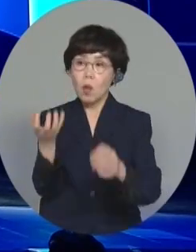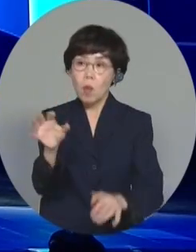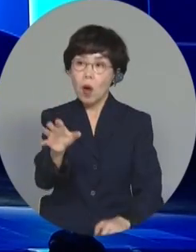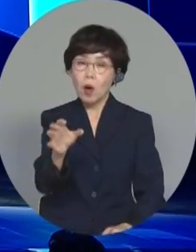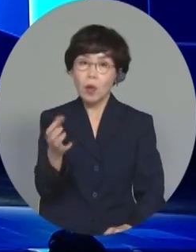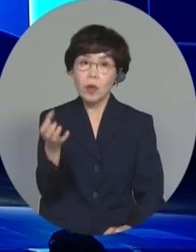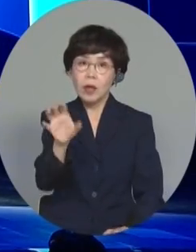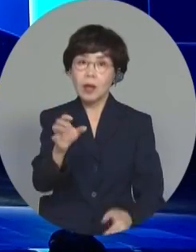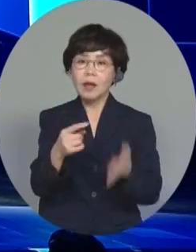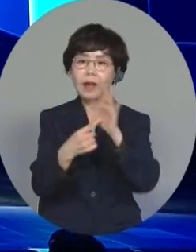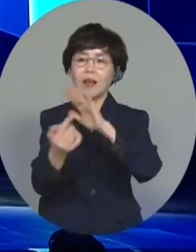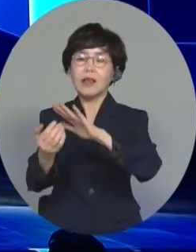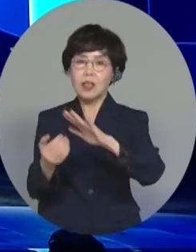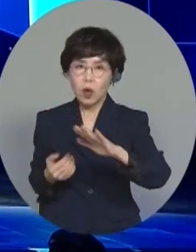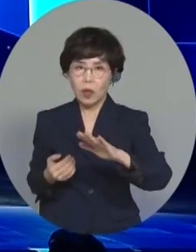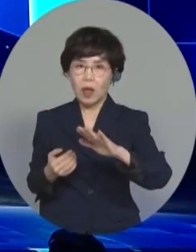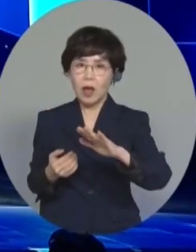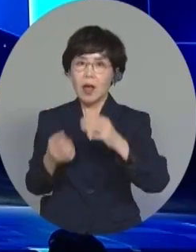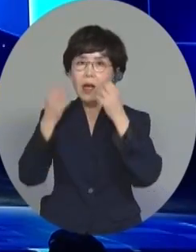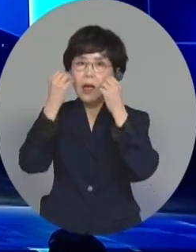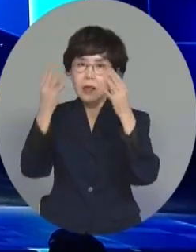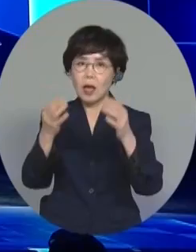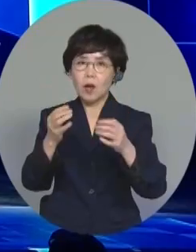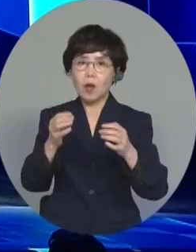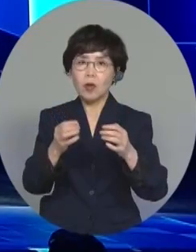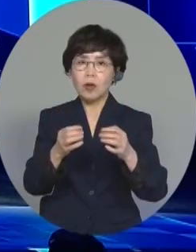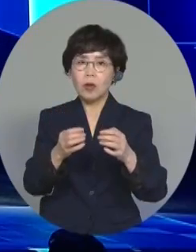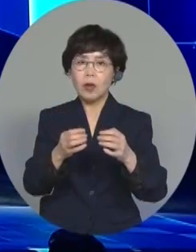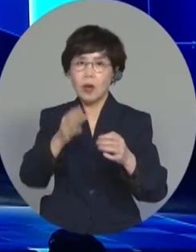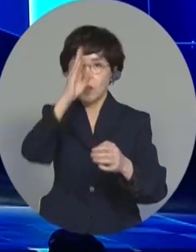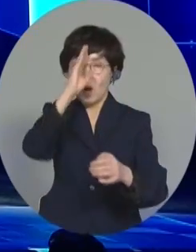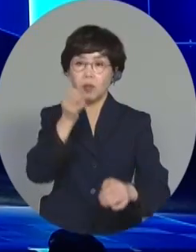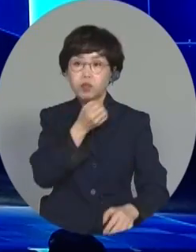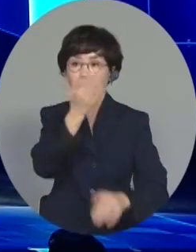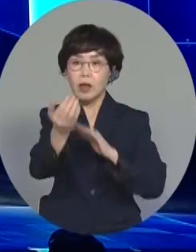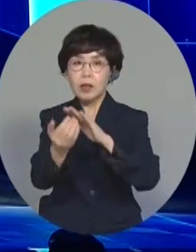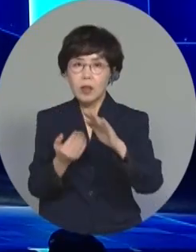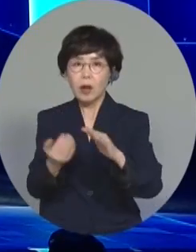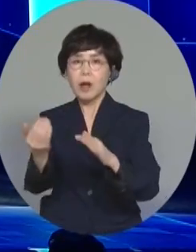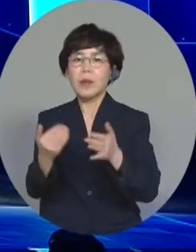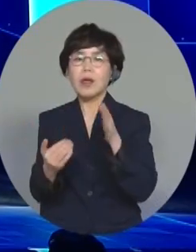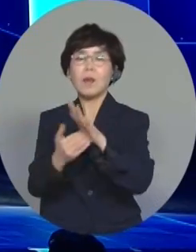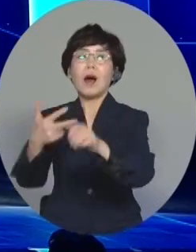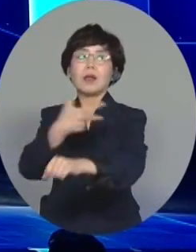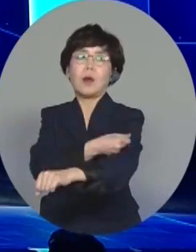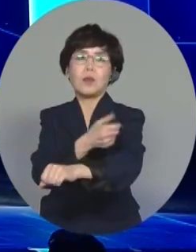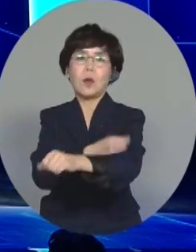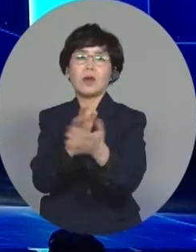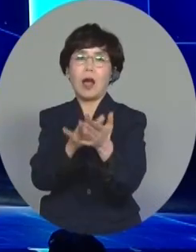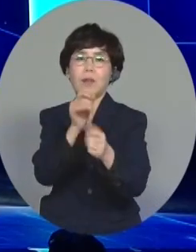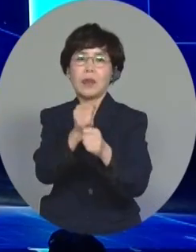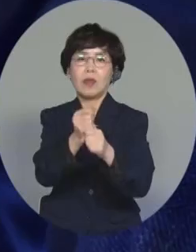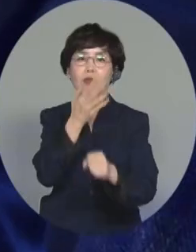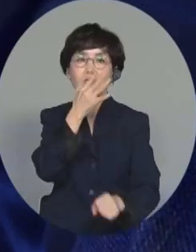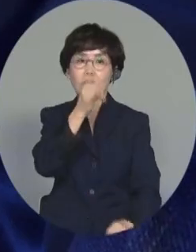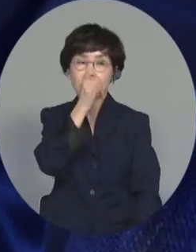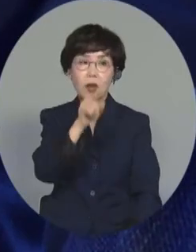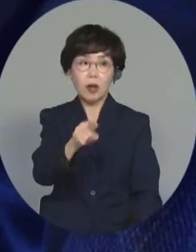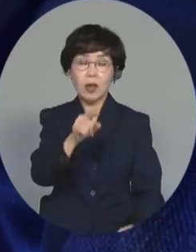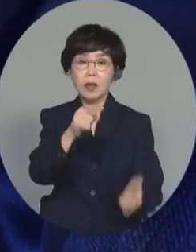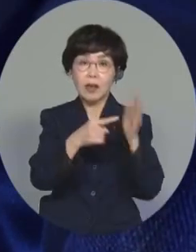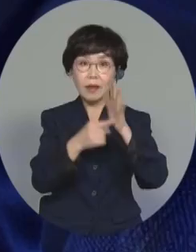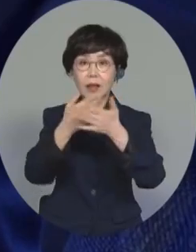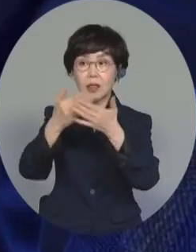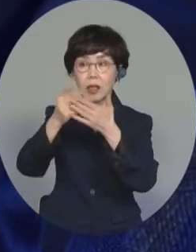기도 전에 또는 새로운 팬데믹이 발생하기도 전에 미리 백신을 개발할 수 있게 되는 것입니다. 여기 지금 보시는